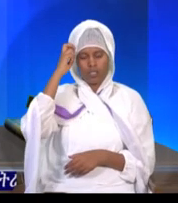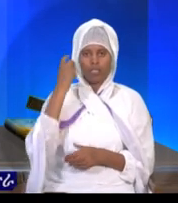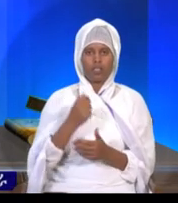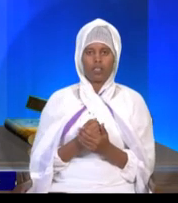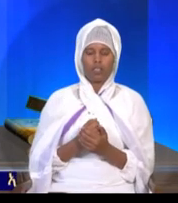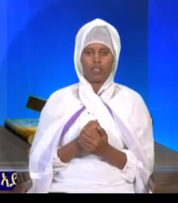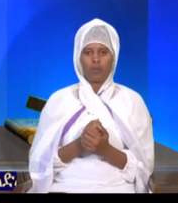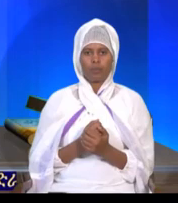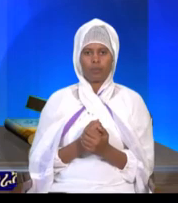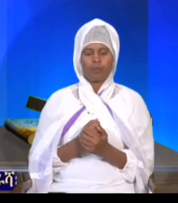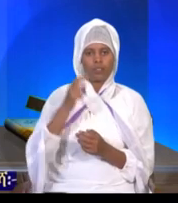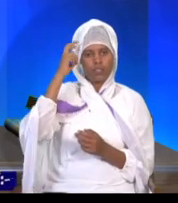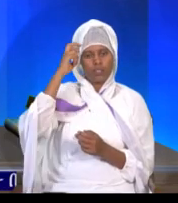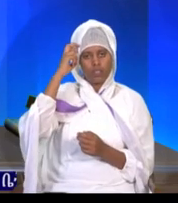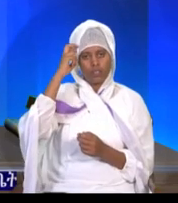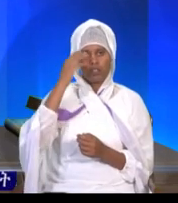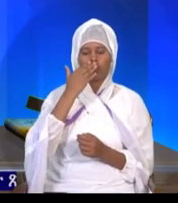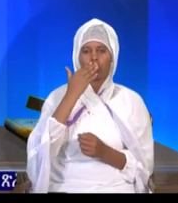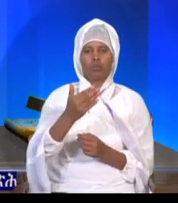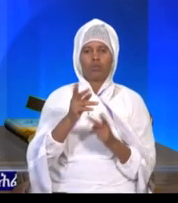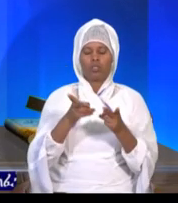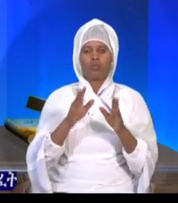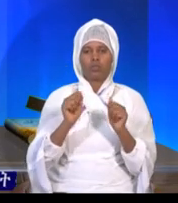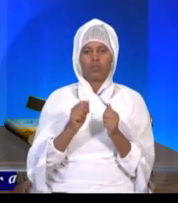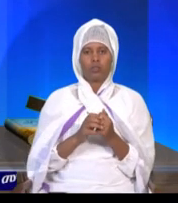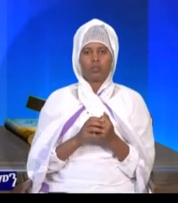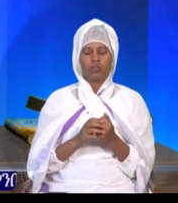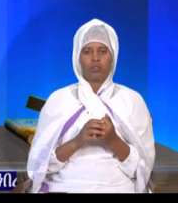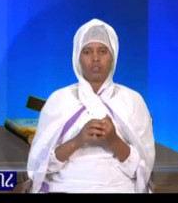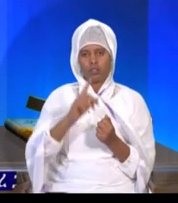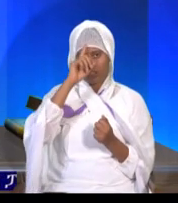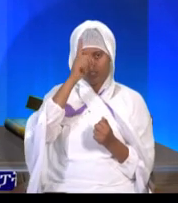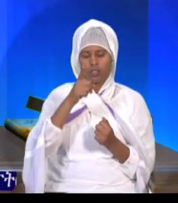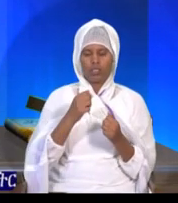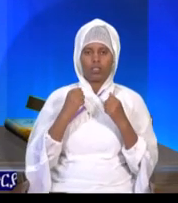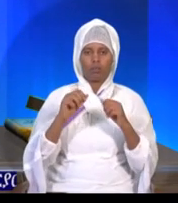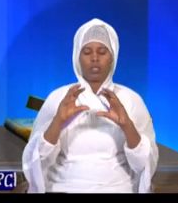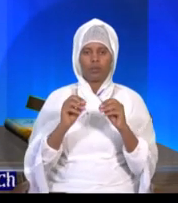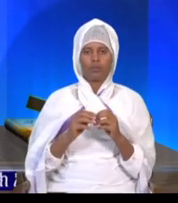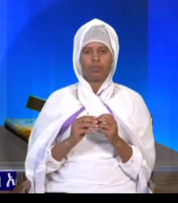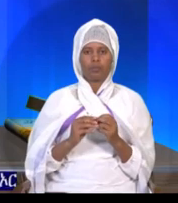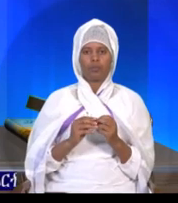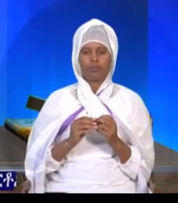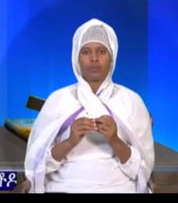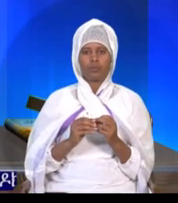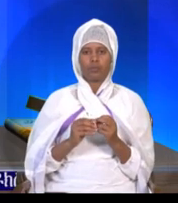هان كيت كان السحة كتنناسح يتقومونو خامز نورو كان ردا